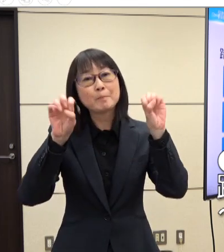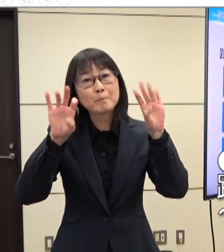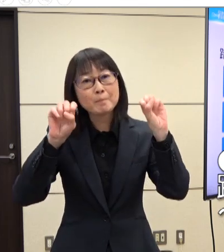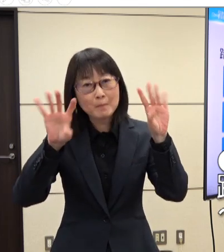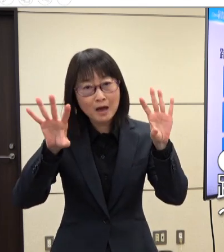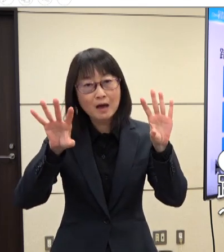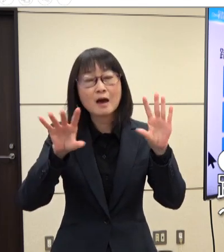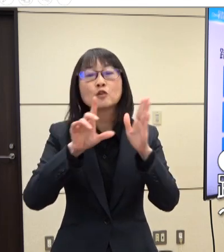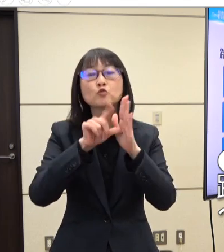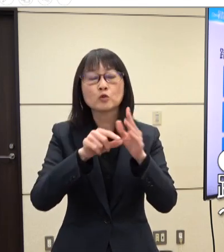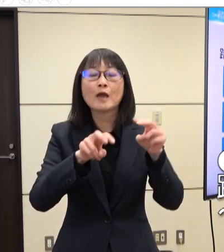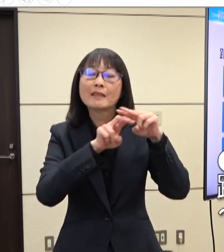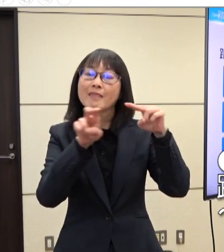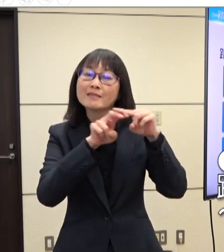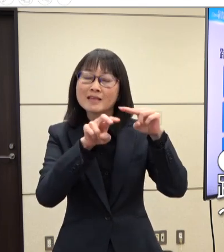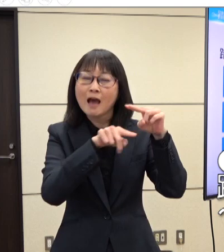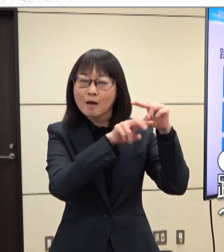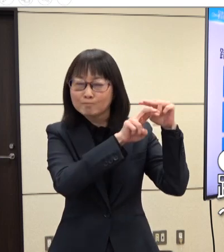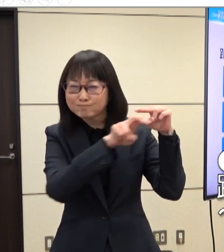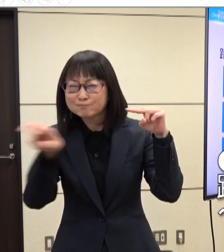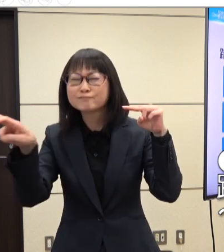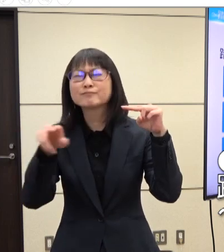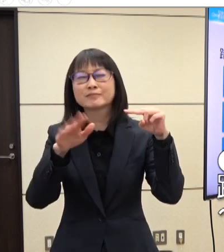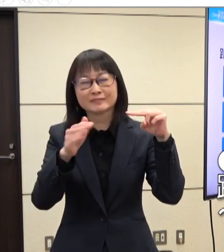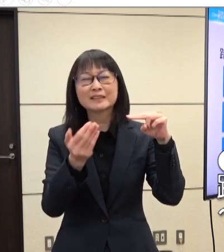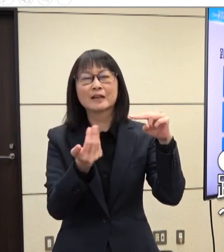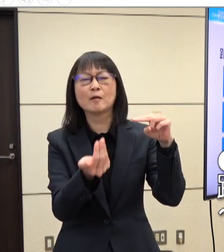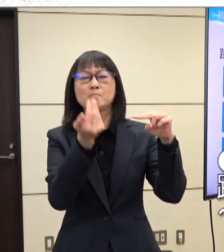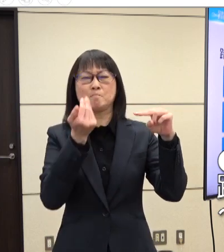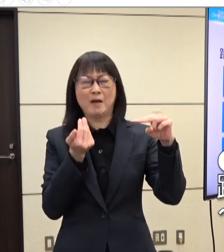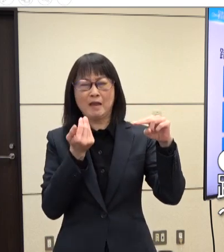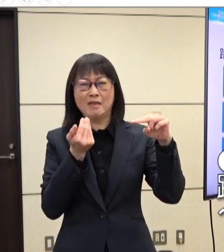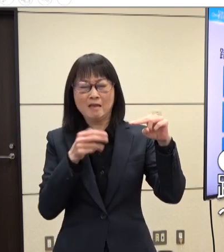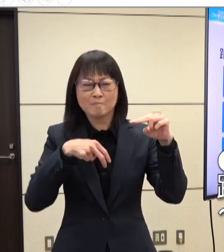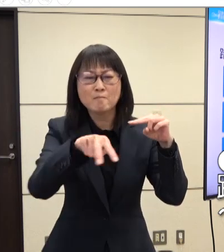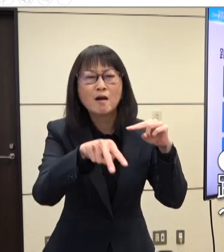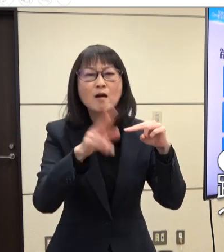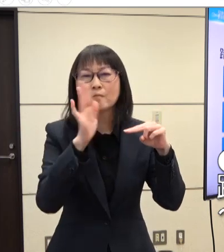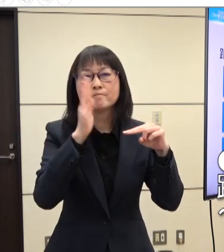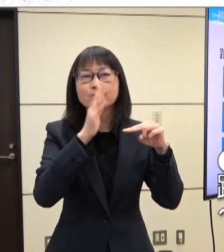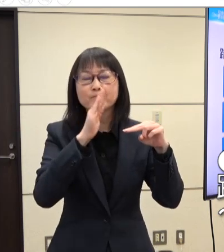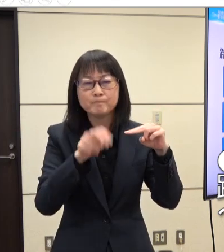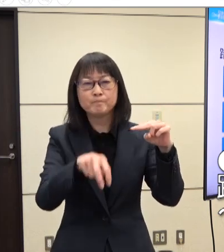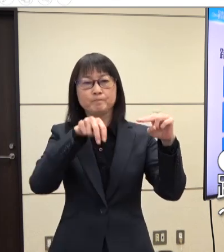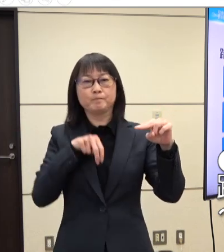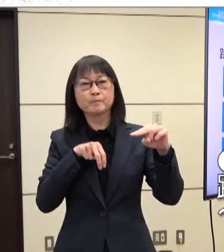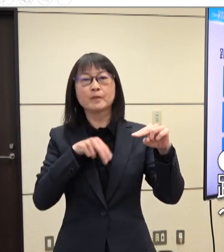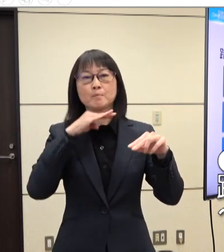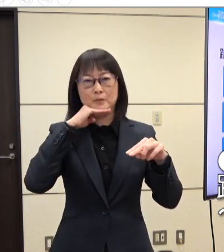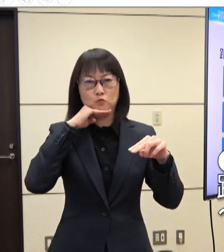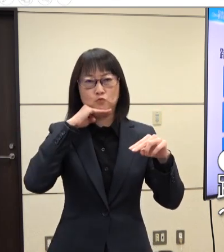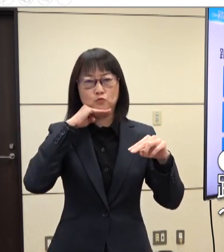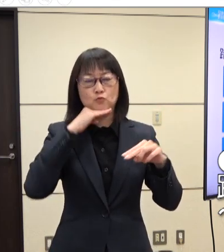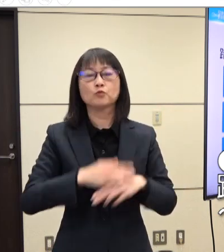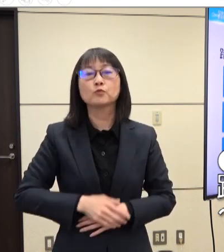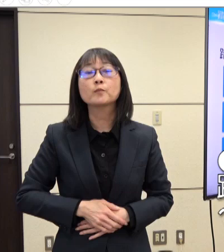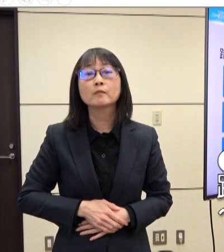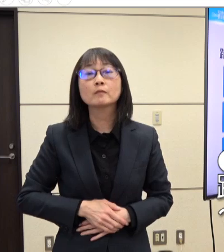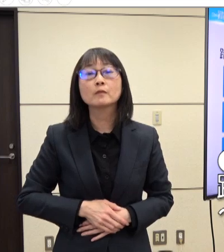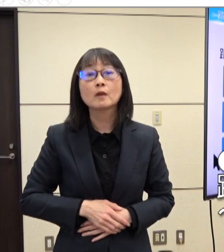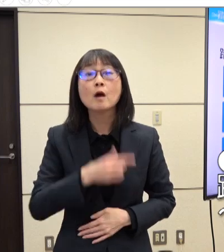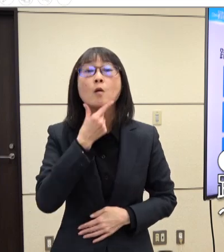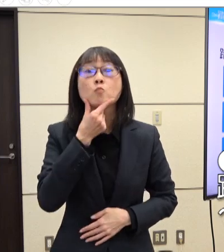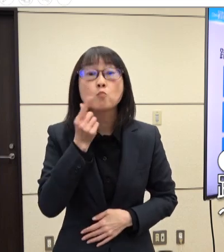。そして、踏切の中ではとどまらない で、もし立ち往生した場合どうするかといったような